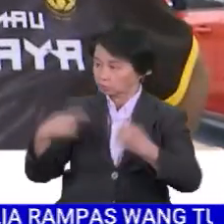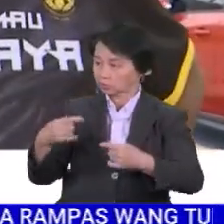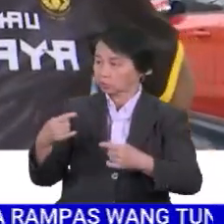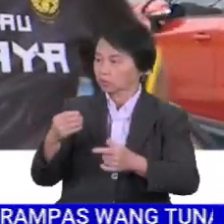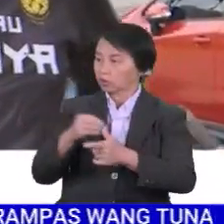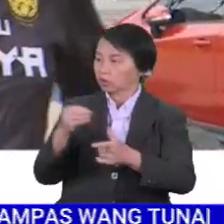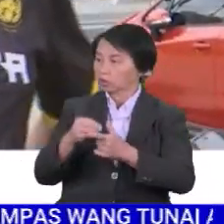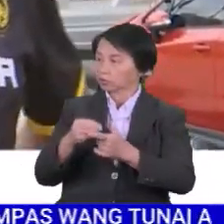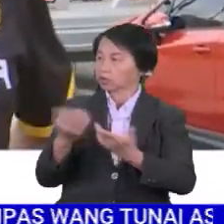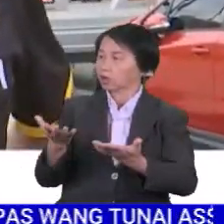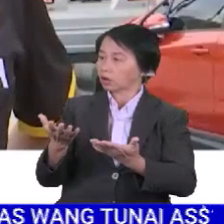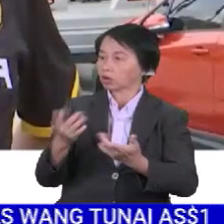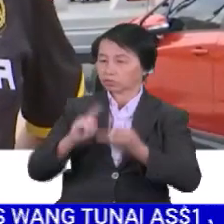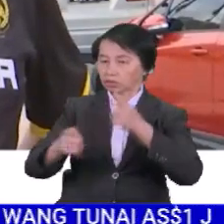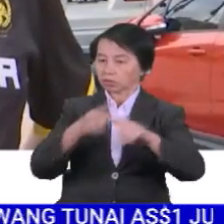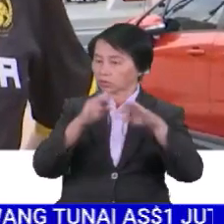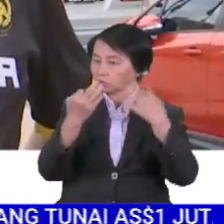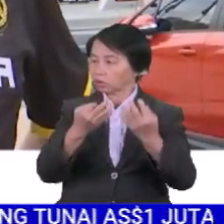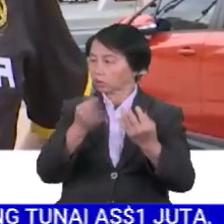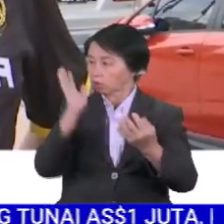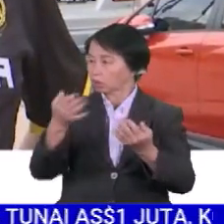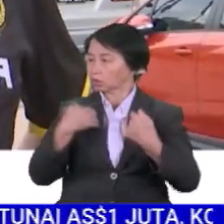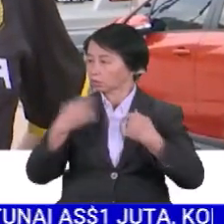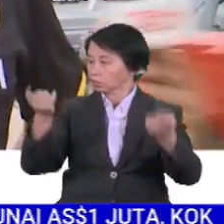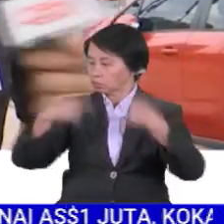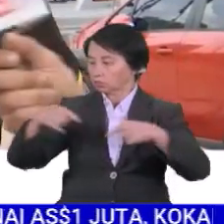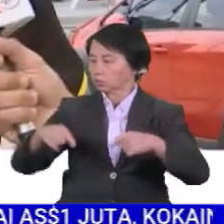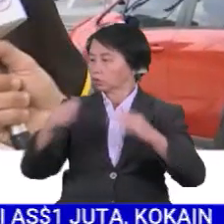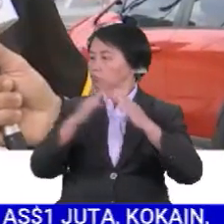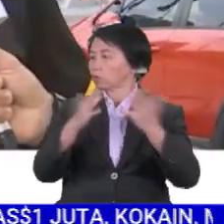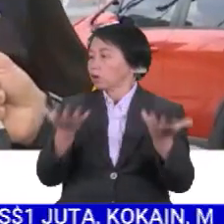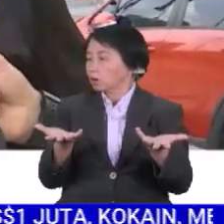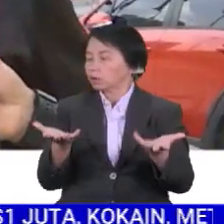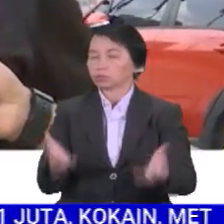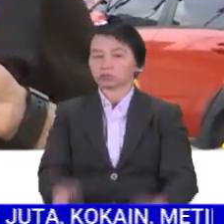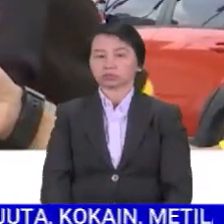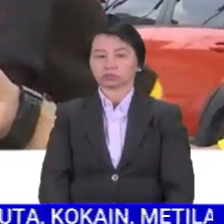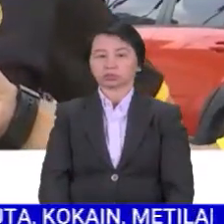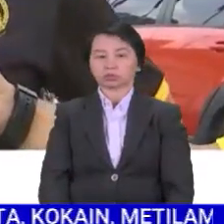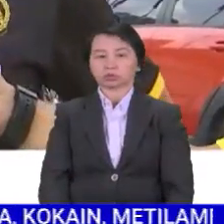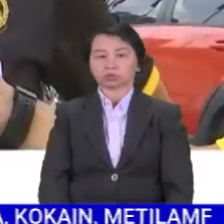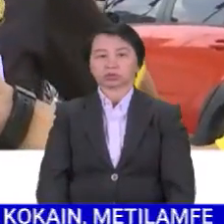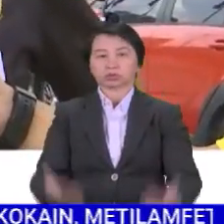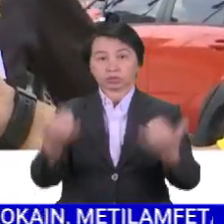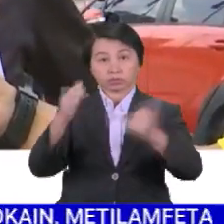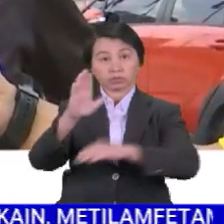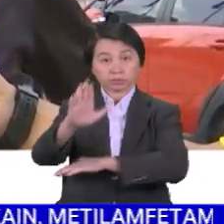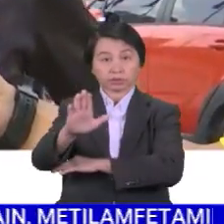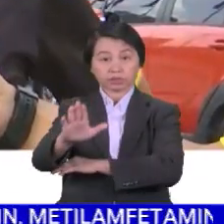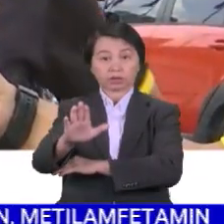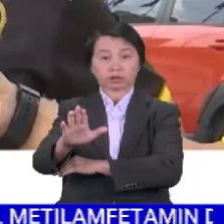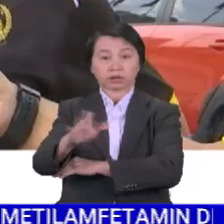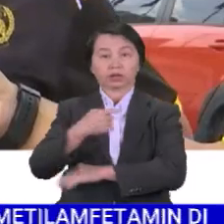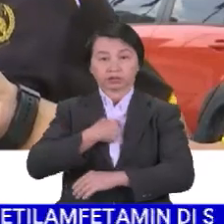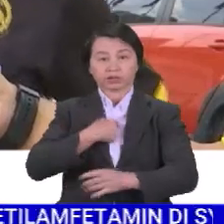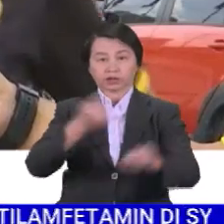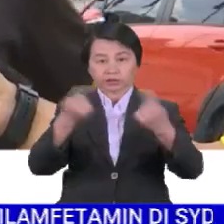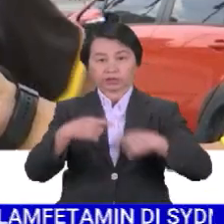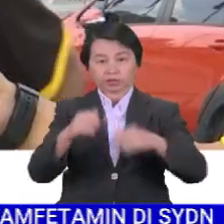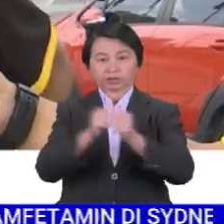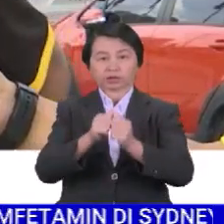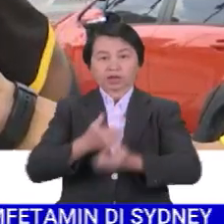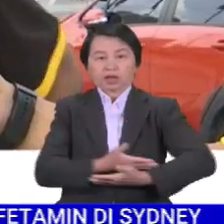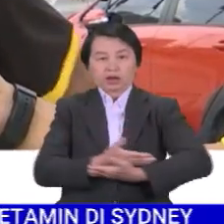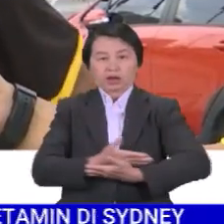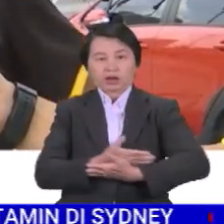ataupun masih ada kaum keluarga lagi yang berada di rumah sendiri petani eee saya datang ini